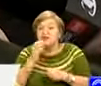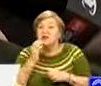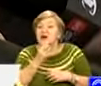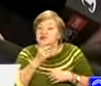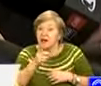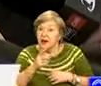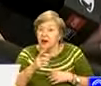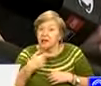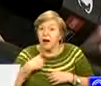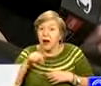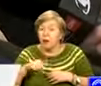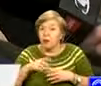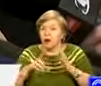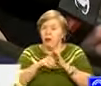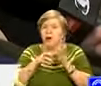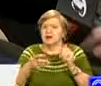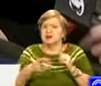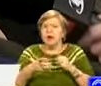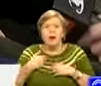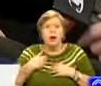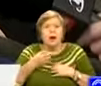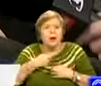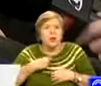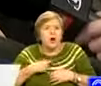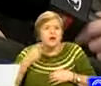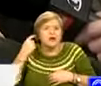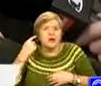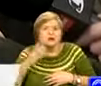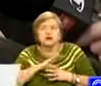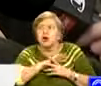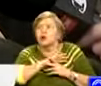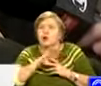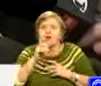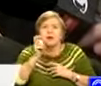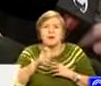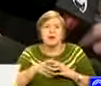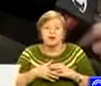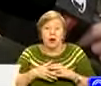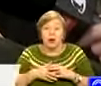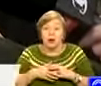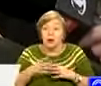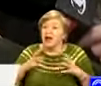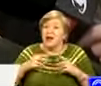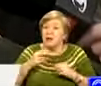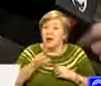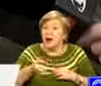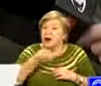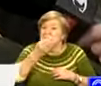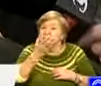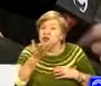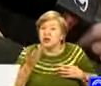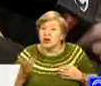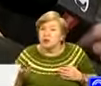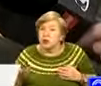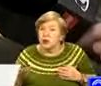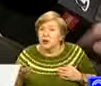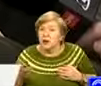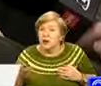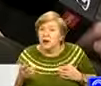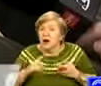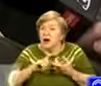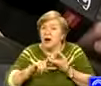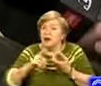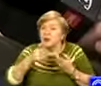intercepta WhatsApp, Telegram, dacă a stat o decizie la nivelul partidului referitor la ce s-a întâmplat cu acel articol, înțelege că sunt depuse